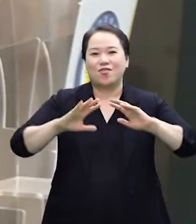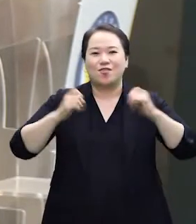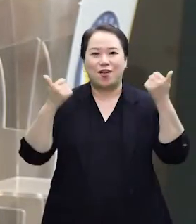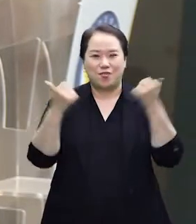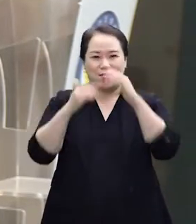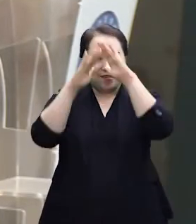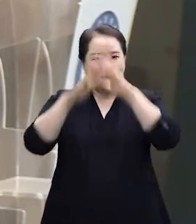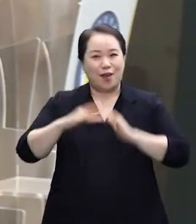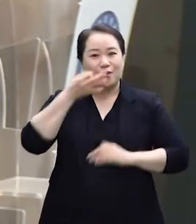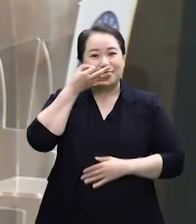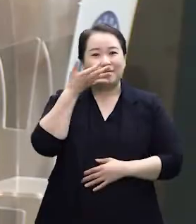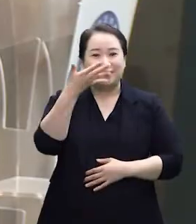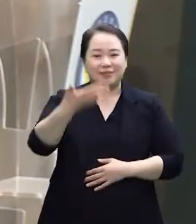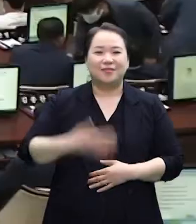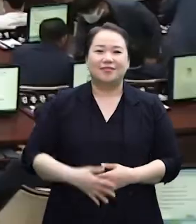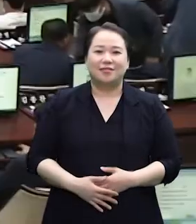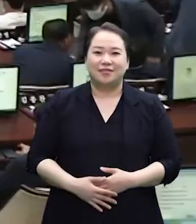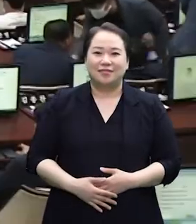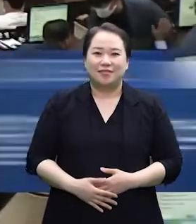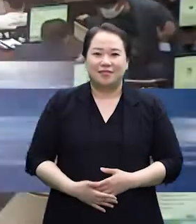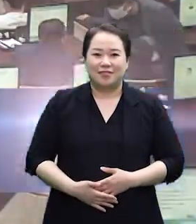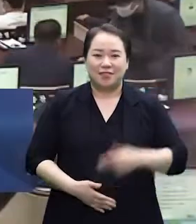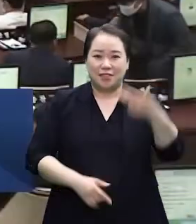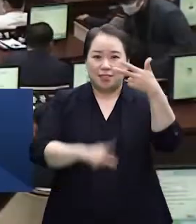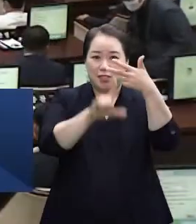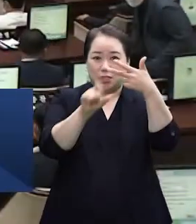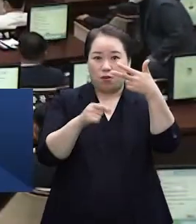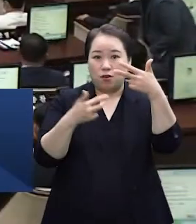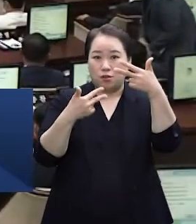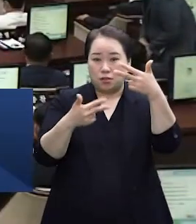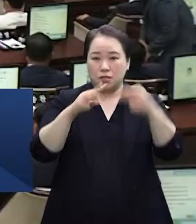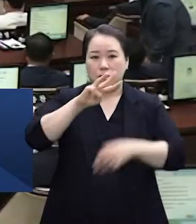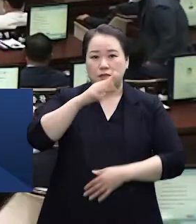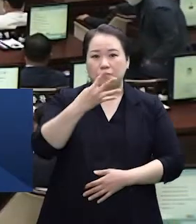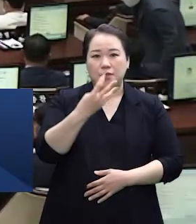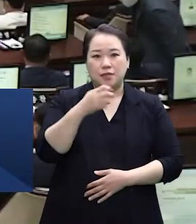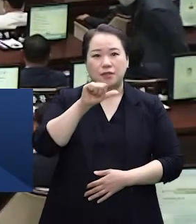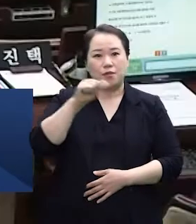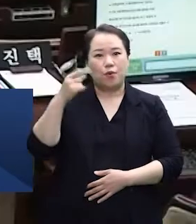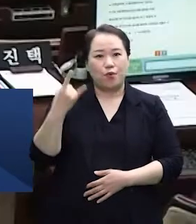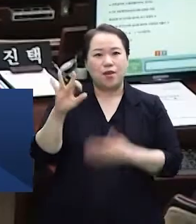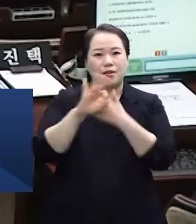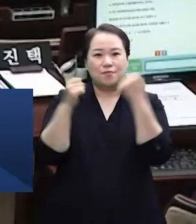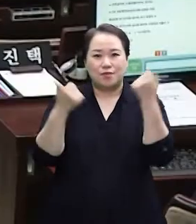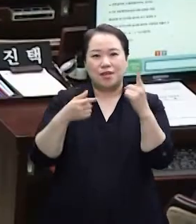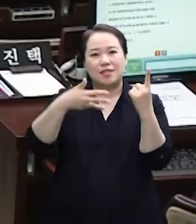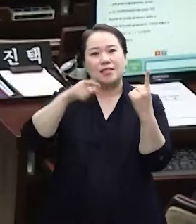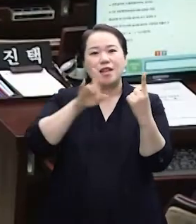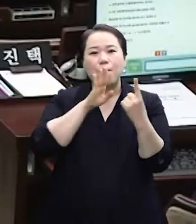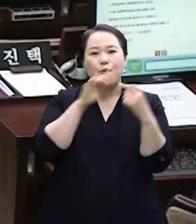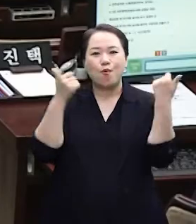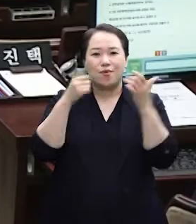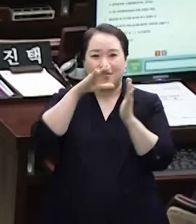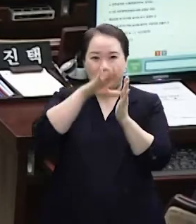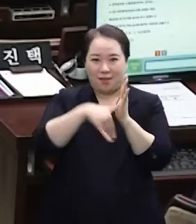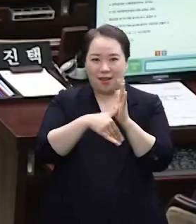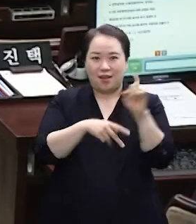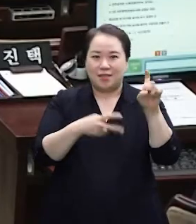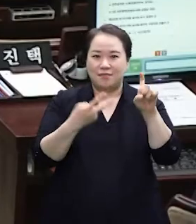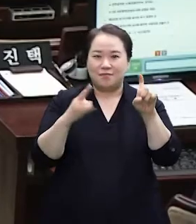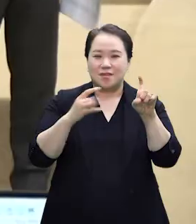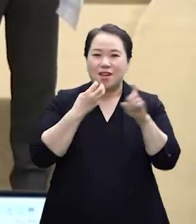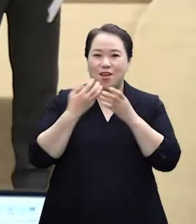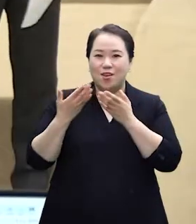새로운 원구성을 정리해드립니다. 지난 7월 7일 제345회 임시회 제1차 본회의,